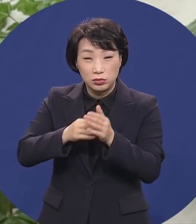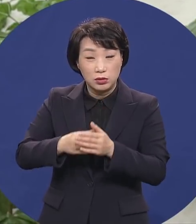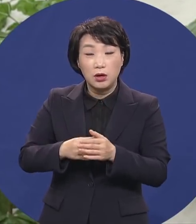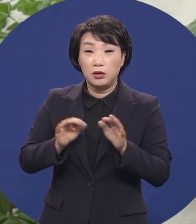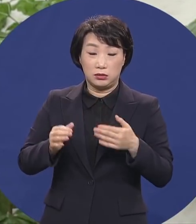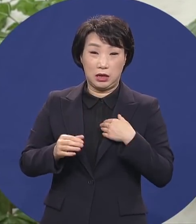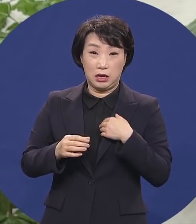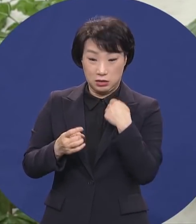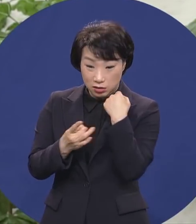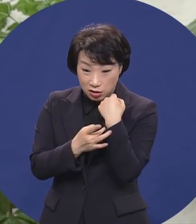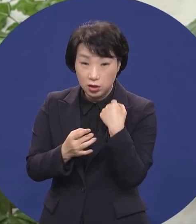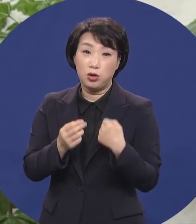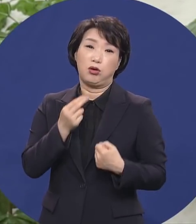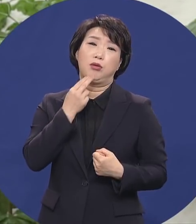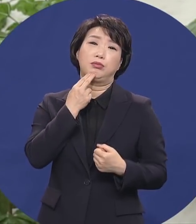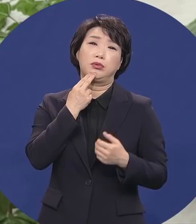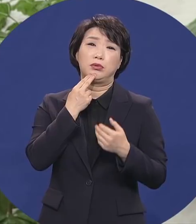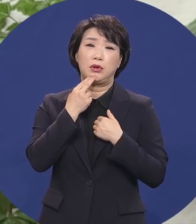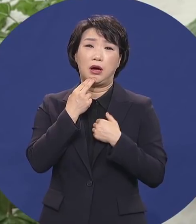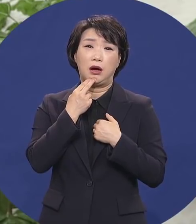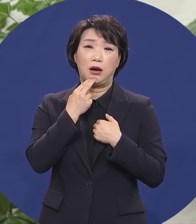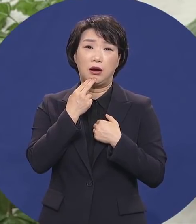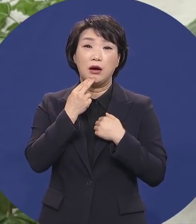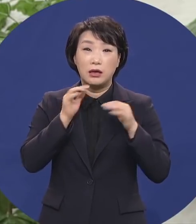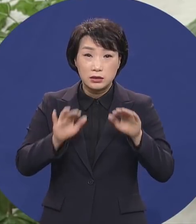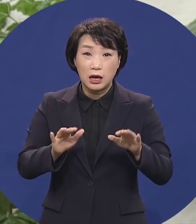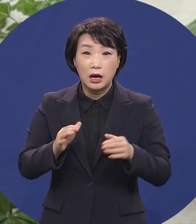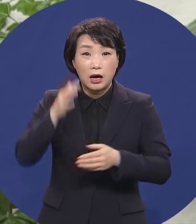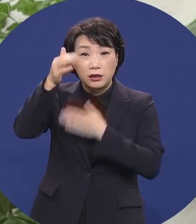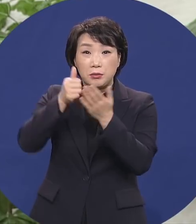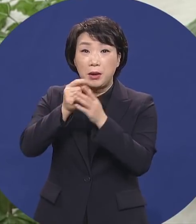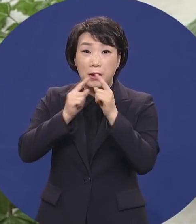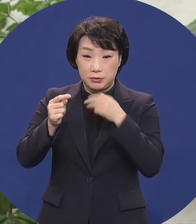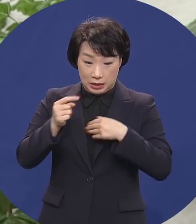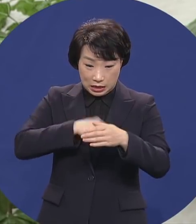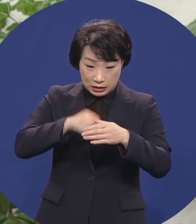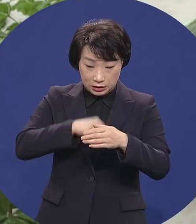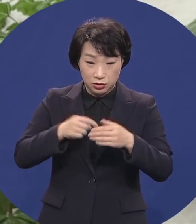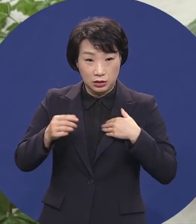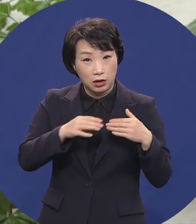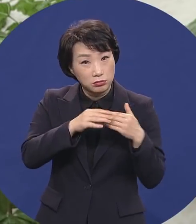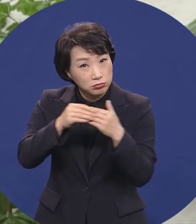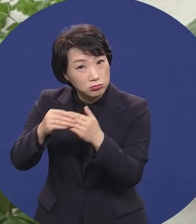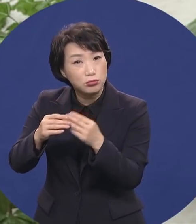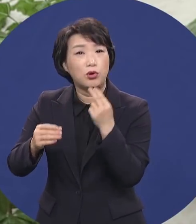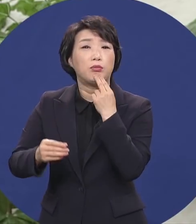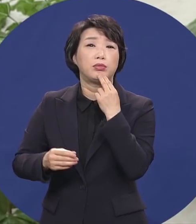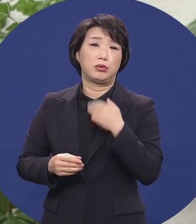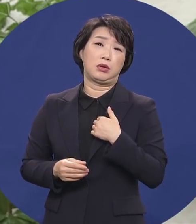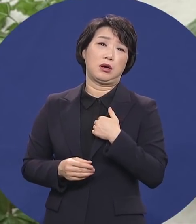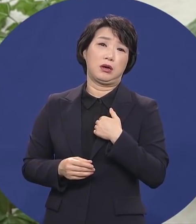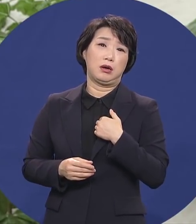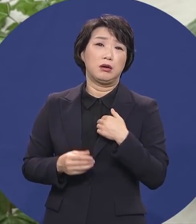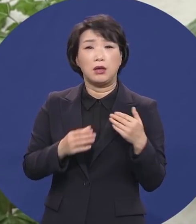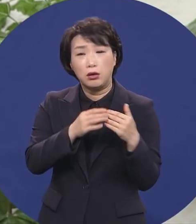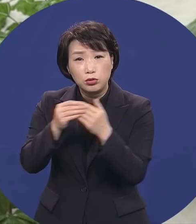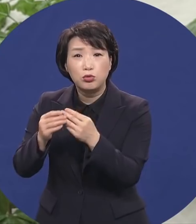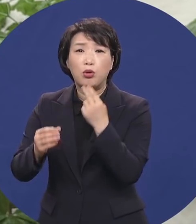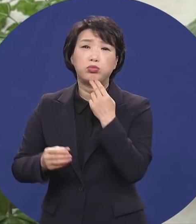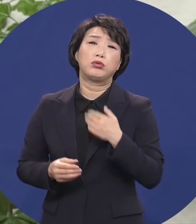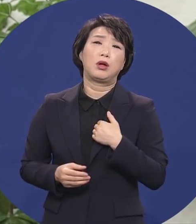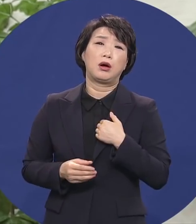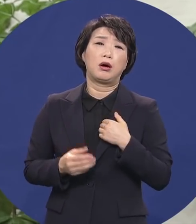신비에 새겨지질 않았어. 그래서 그 말씀이 내게서 나를 운전하지 않아. 움직여 가질